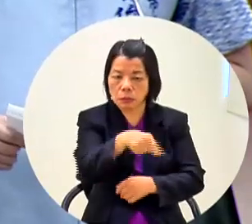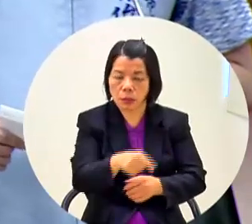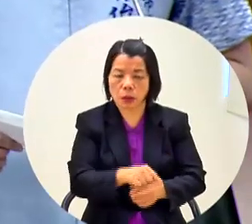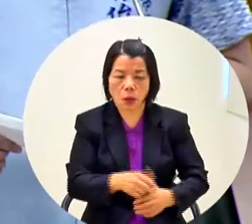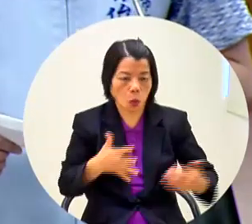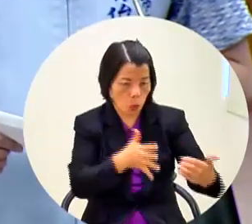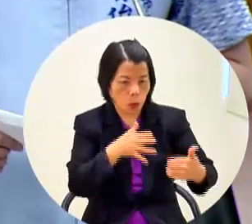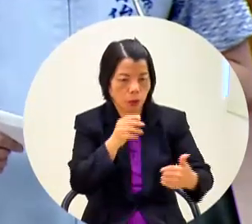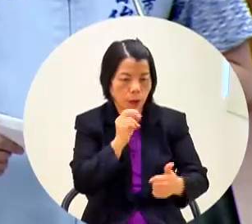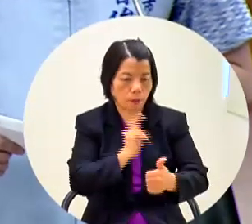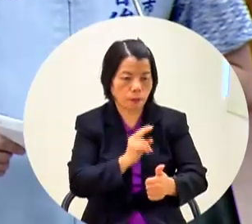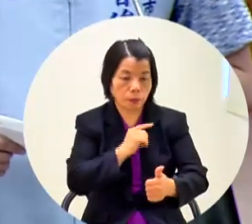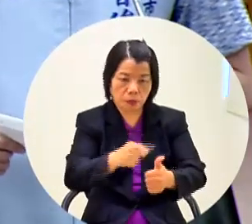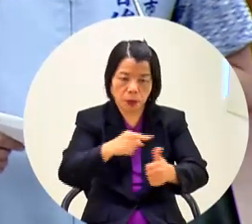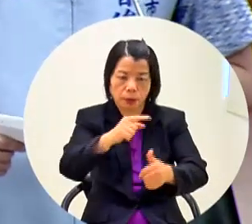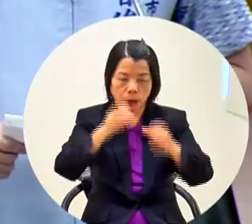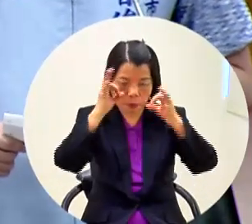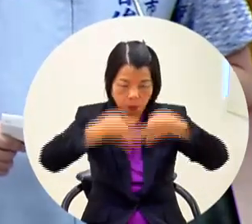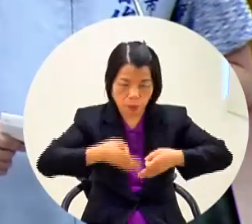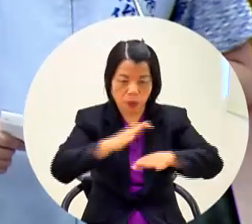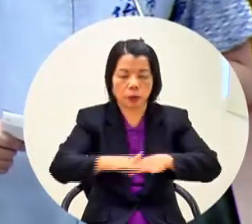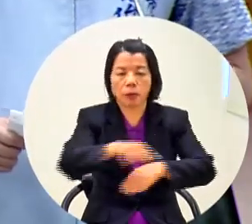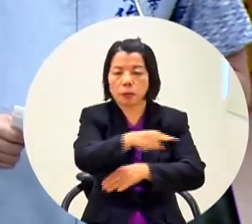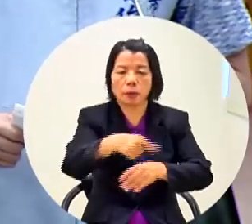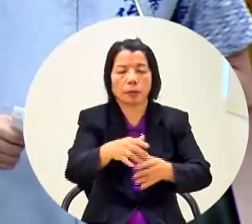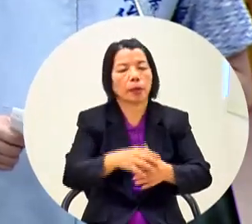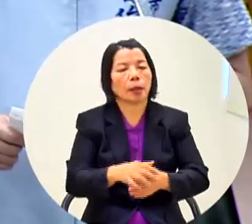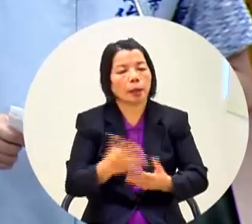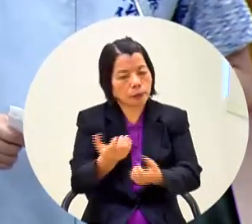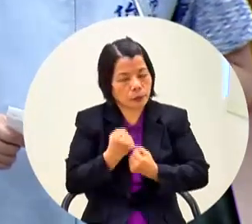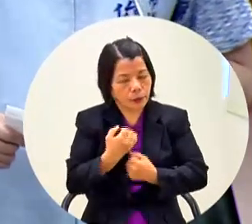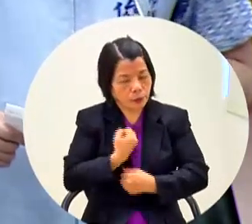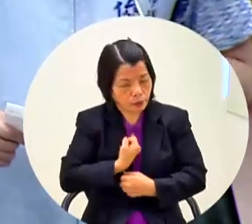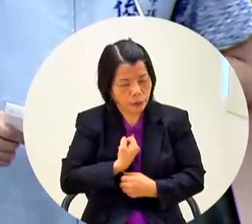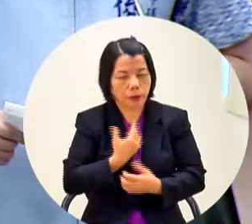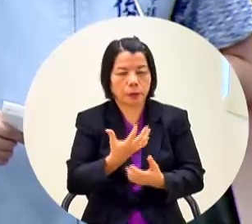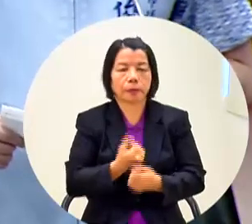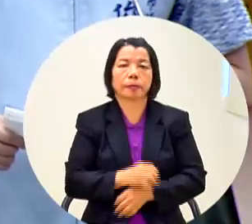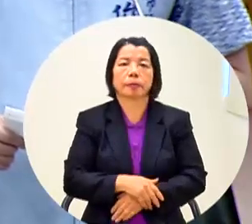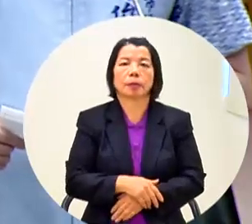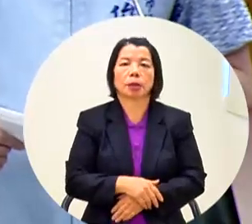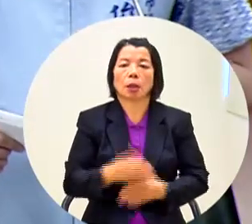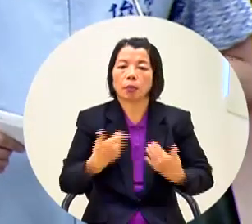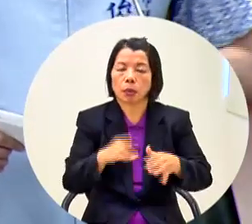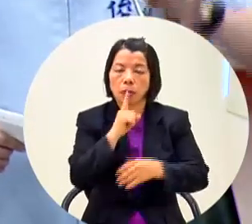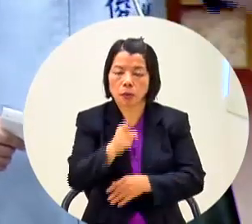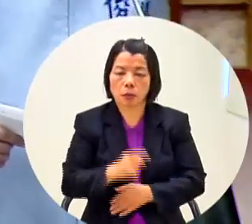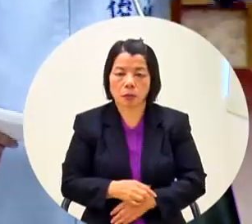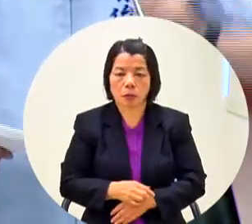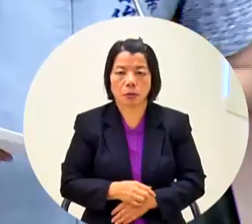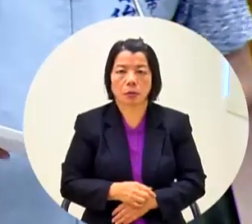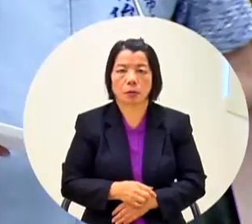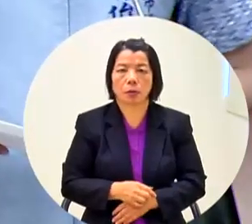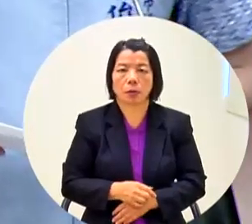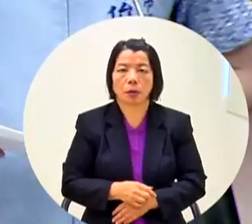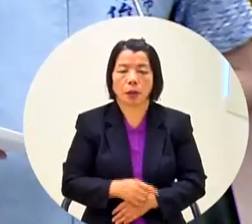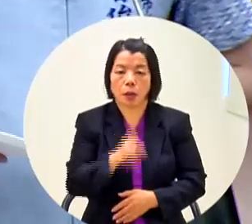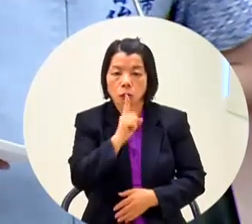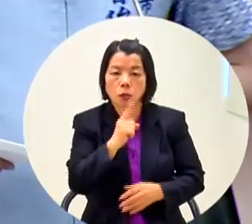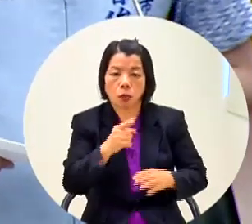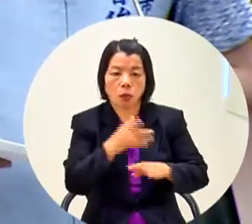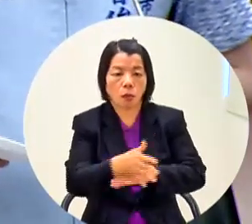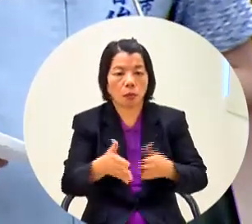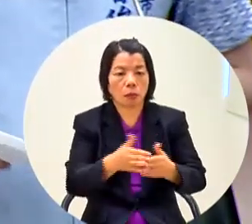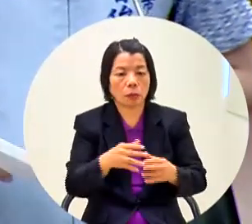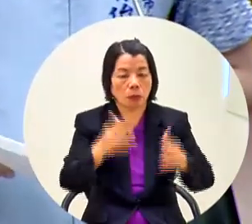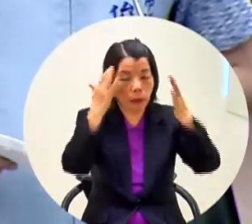相信我们的市府团队都会虚心来接受了哦。不要什么话啊，好的将来不轮到你韩国的韩